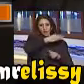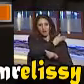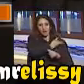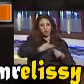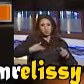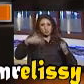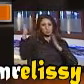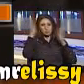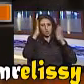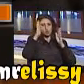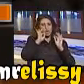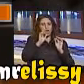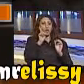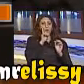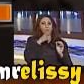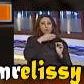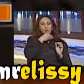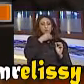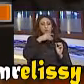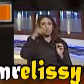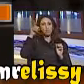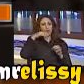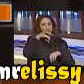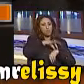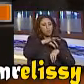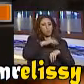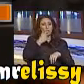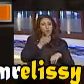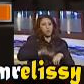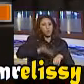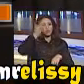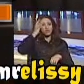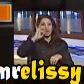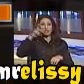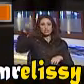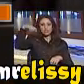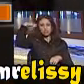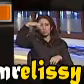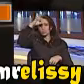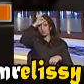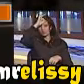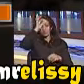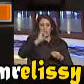ويعني والده ووالدته في ناس مرضى يعني فلابد ان هم